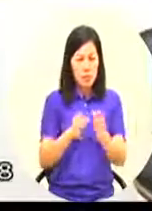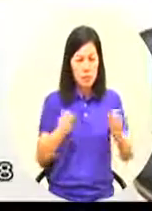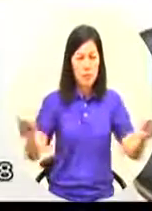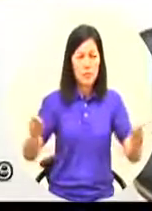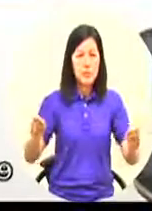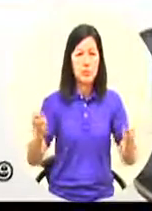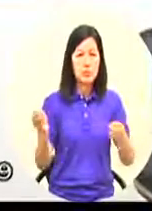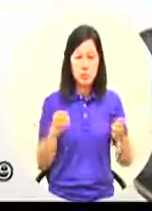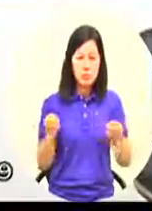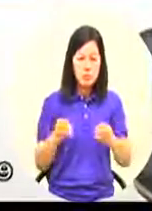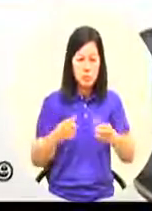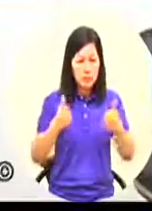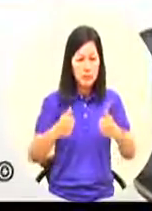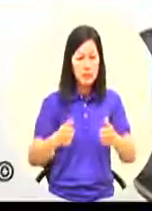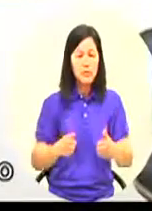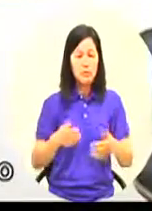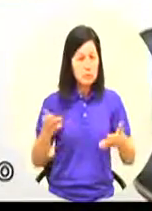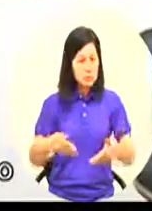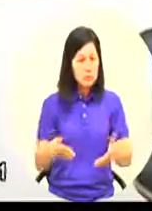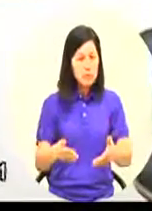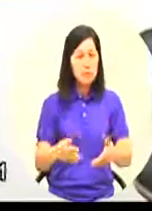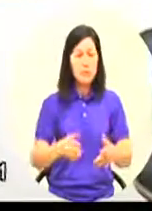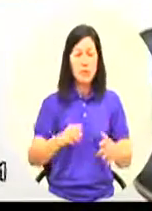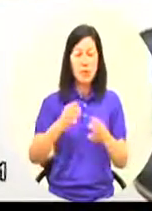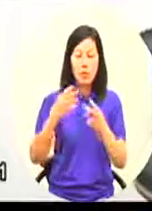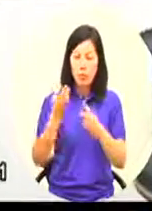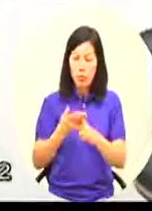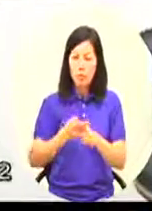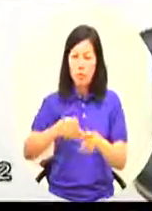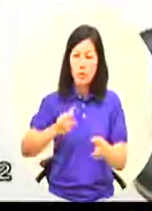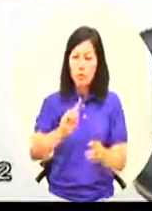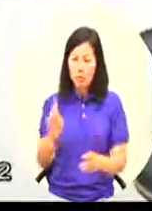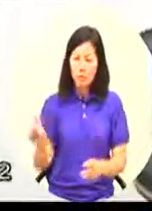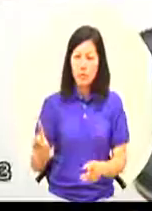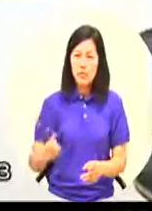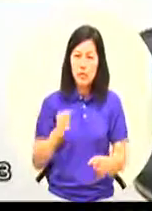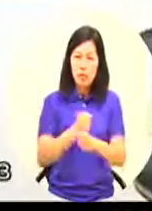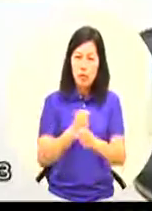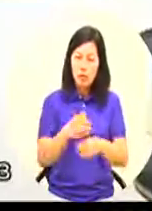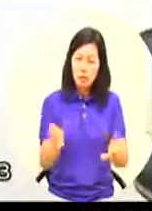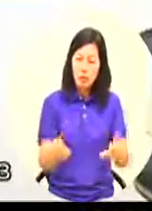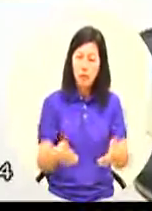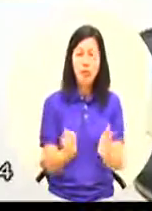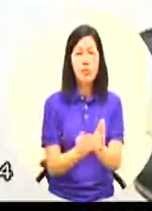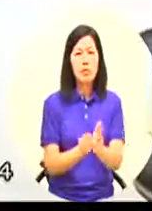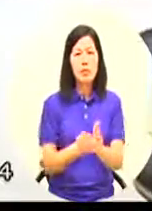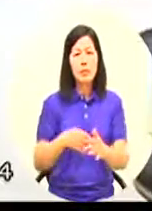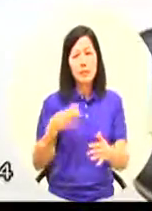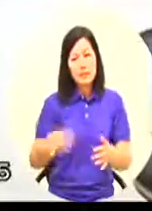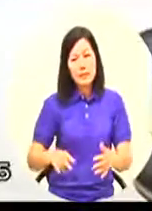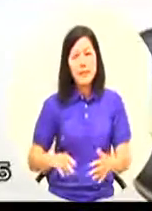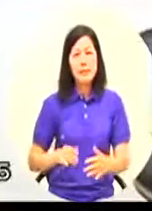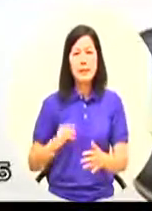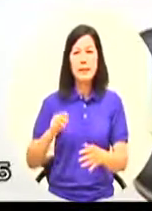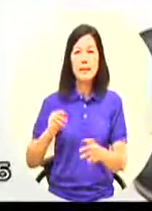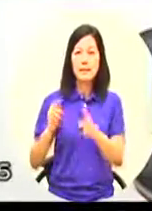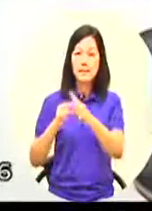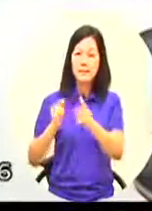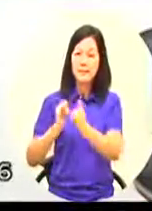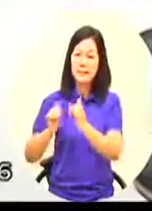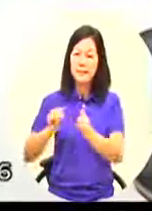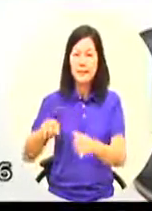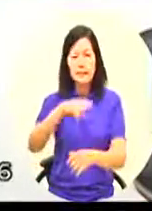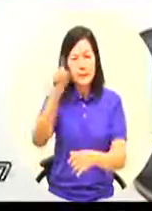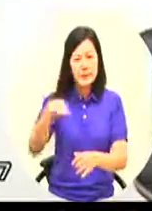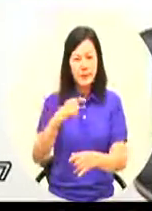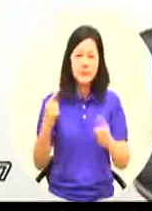是工程啊，还是不管什么东西，做一做以后，结果恰恰去有民众在念，去有民众在骂，我相